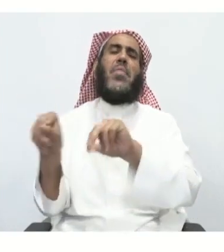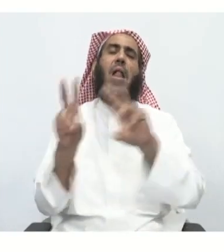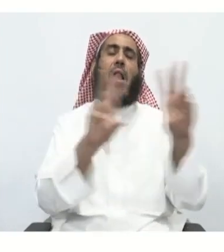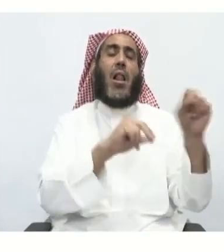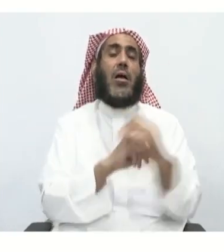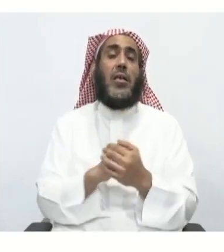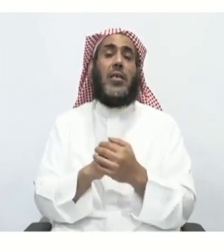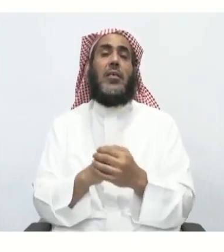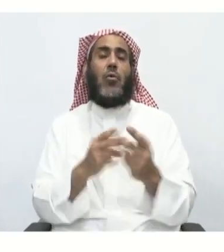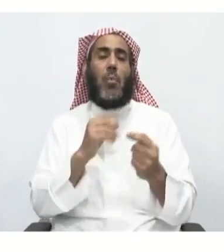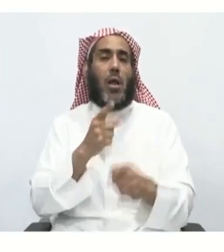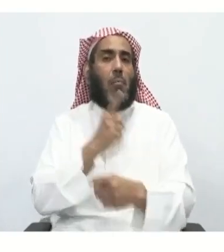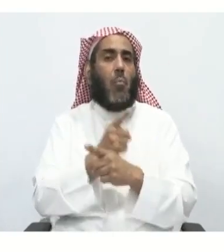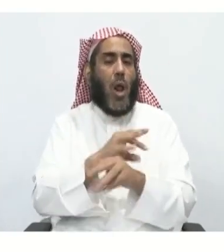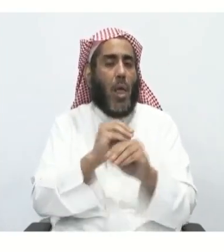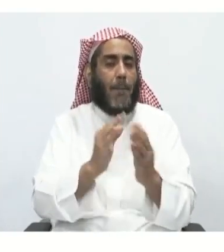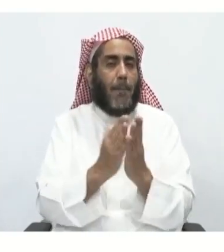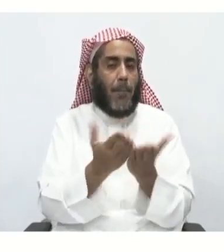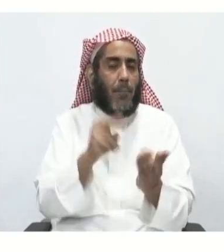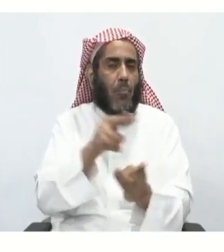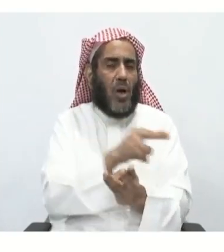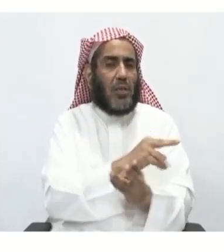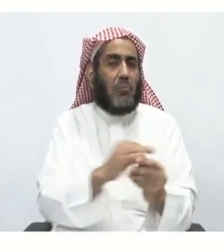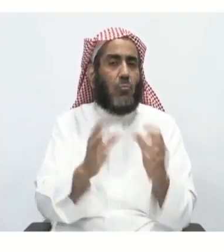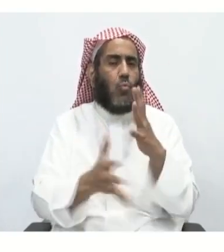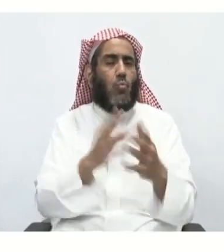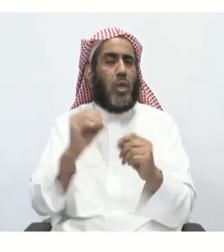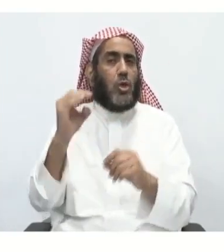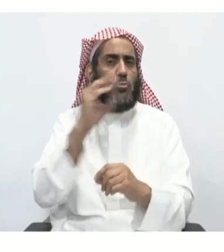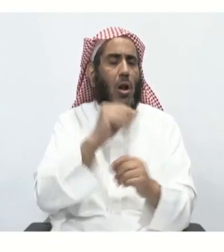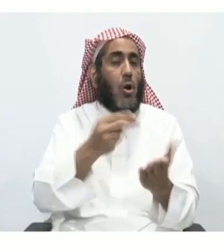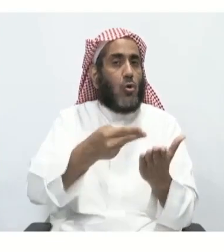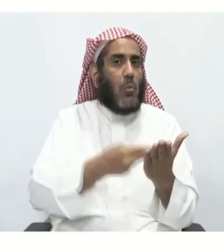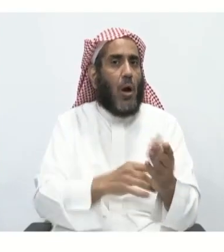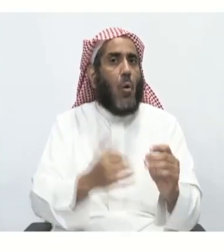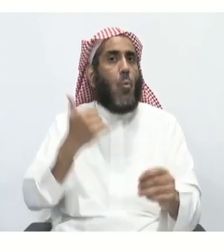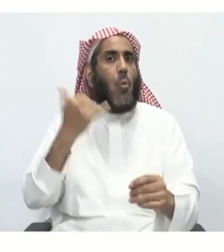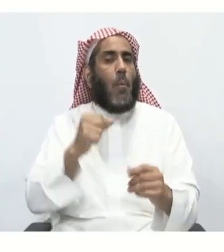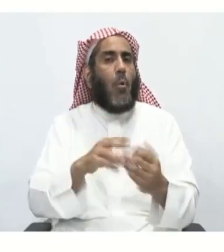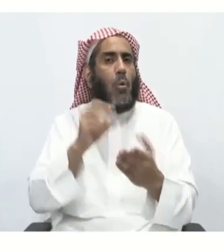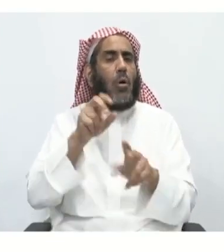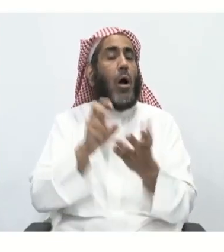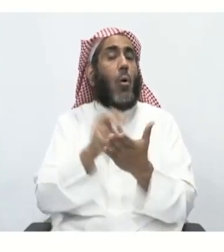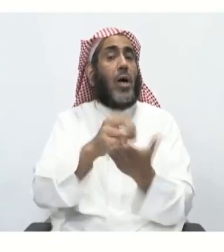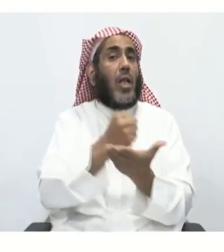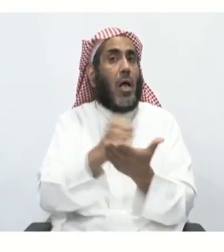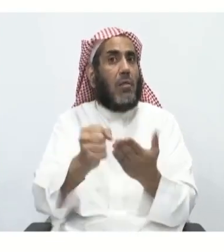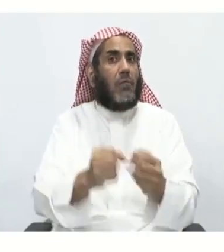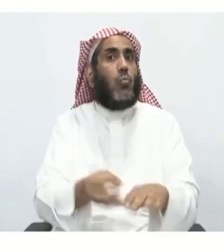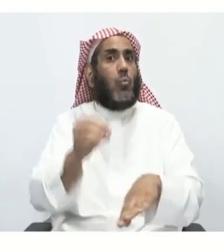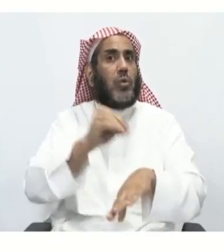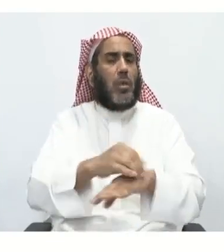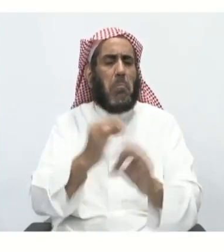هنا سيملي عليك معلمك بعض عدد من الجمل اكتبها مراعيا فيها قواعد الحذف والزياده مراعيا فيها قواعد